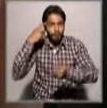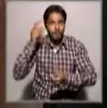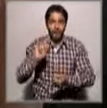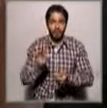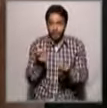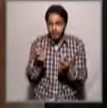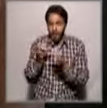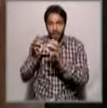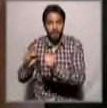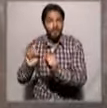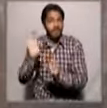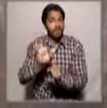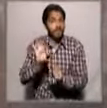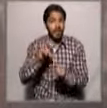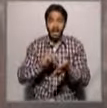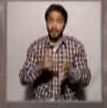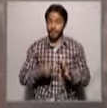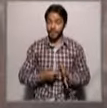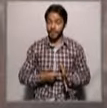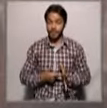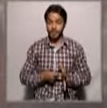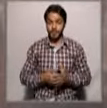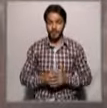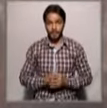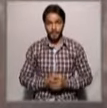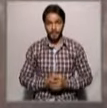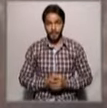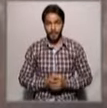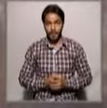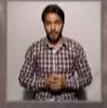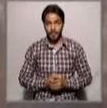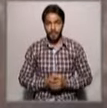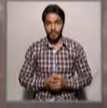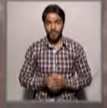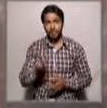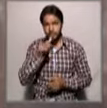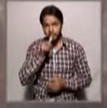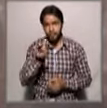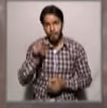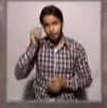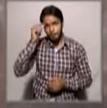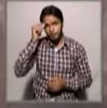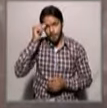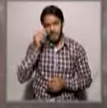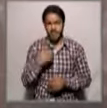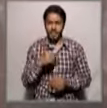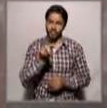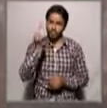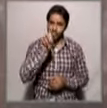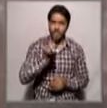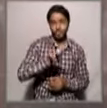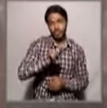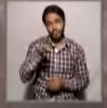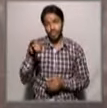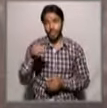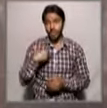أين أضع هذه الأموال؟ دعوا هذه المراصد أو هذه المناطق لأصحاب العجز. أما من يقدر على